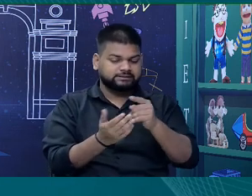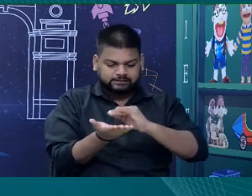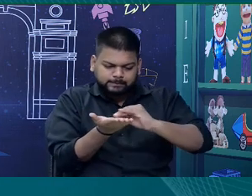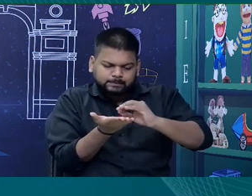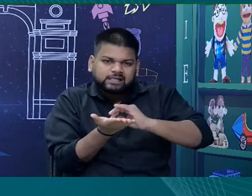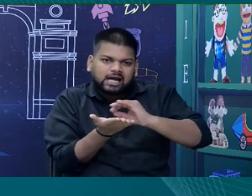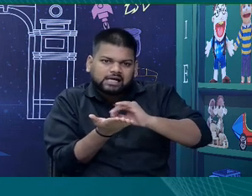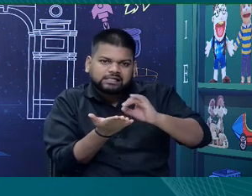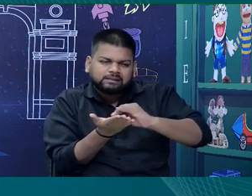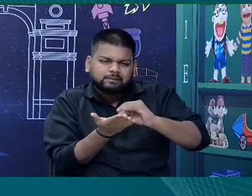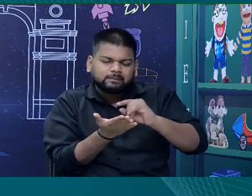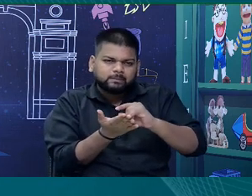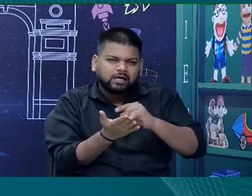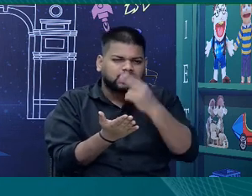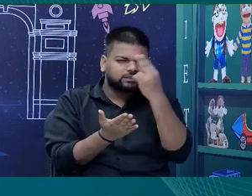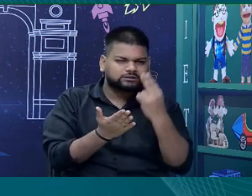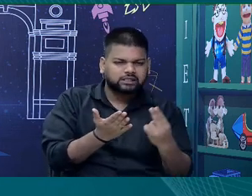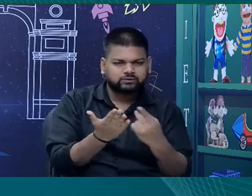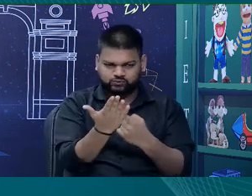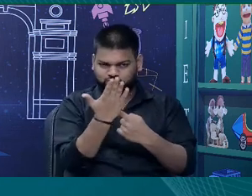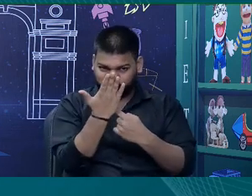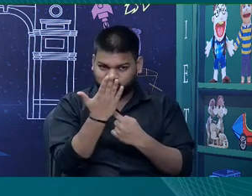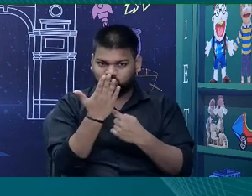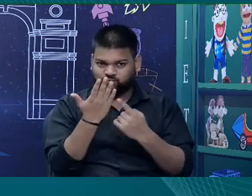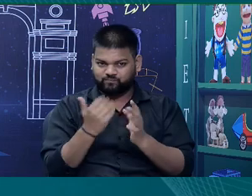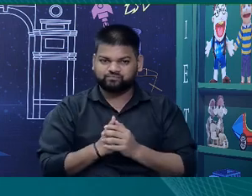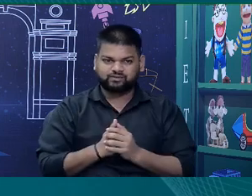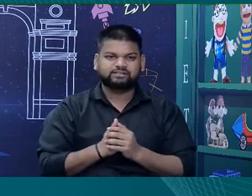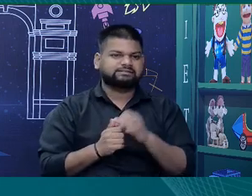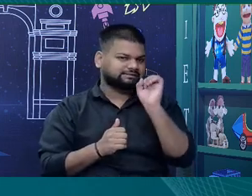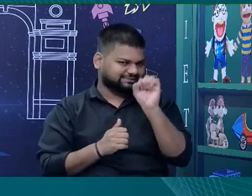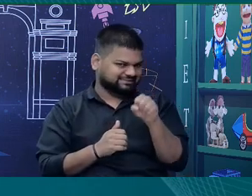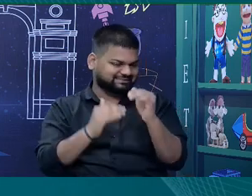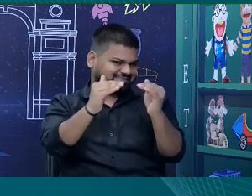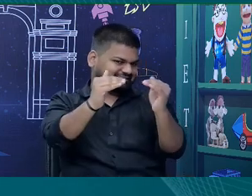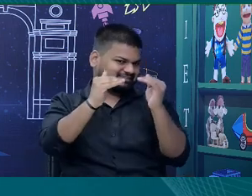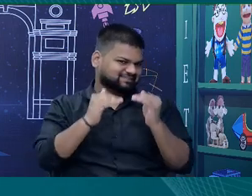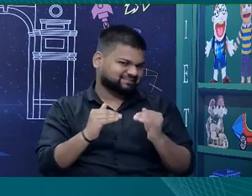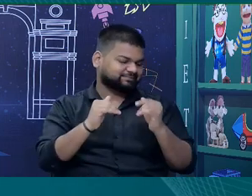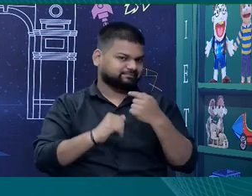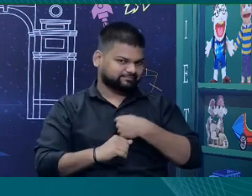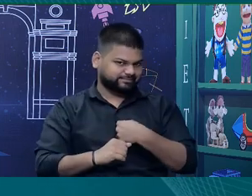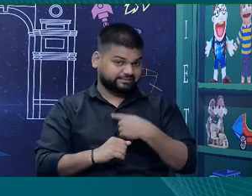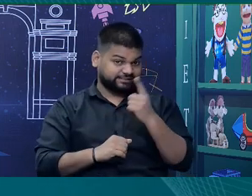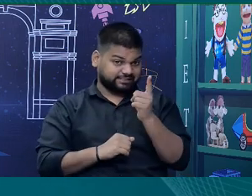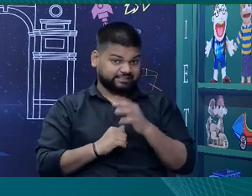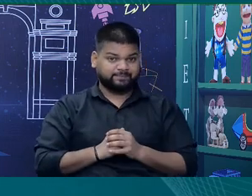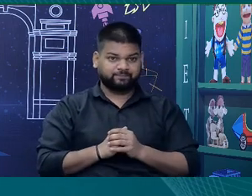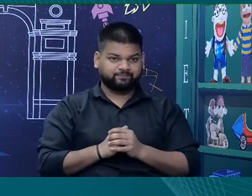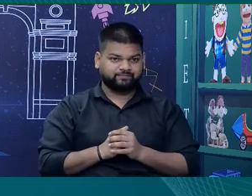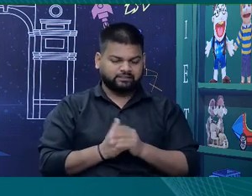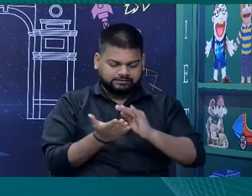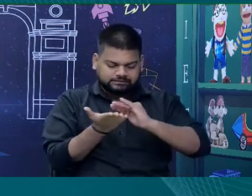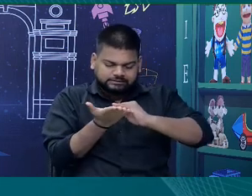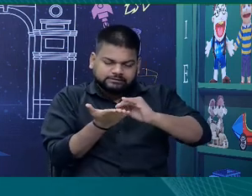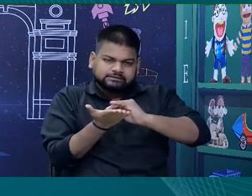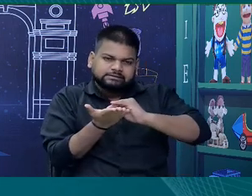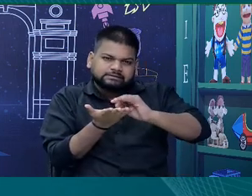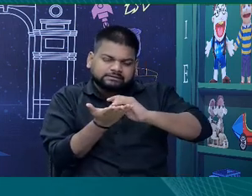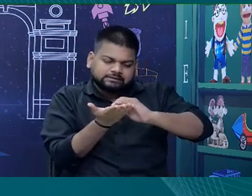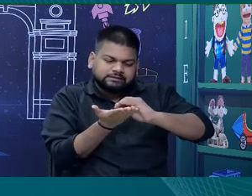प्रिपेयर्ड जी अब हम नेक्स्ट टॉपिक की तरफ ए रहे हैं जिसमें हम एक टटोल मैप का भी उसे करेंगे पहले मैं आपको